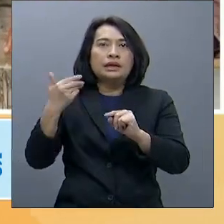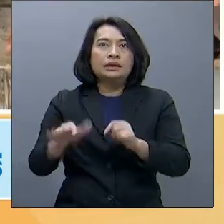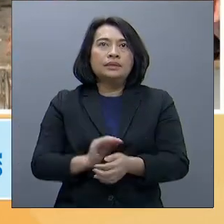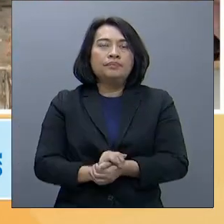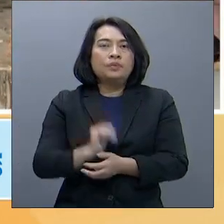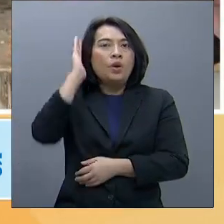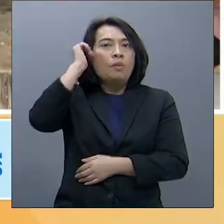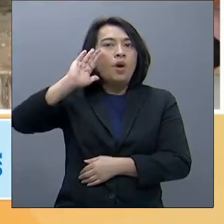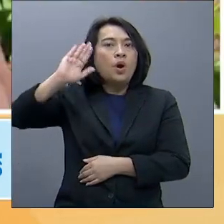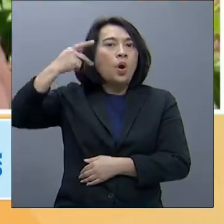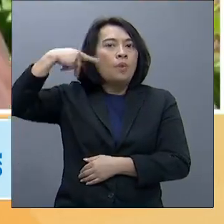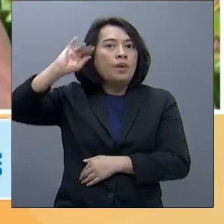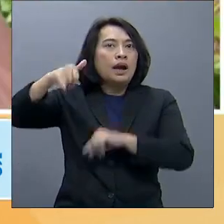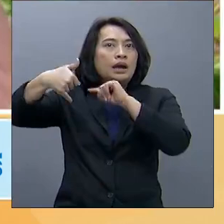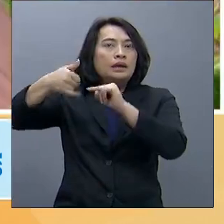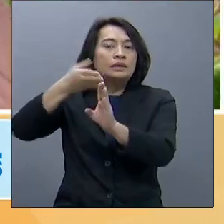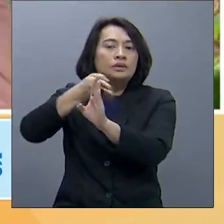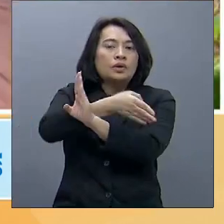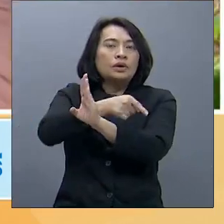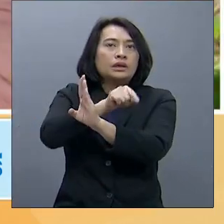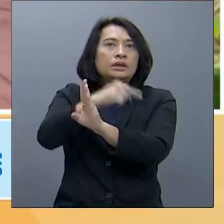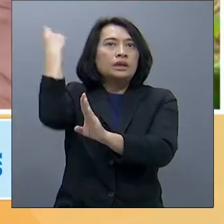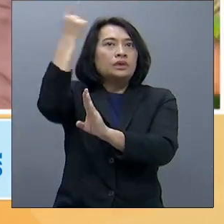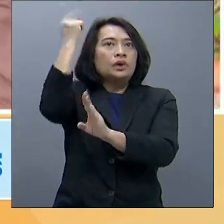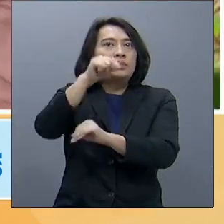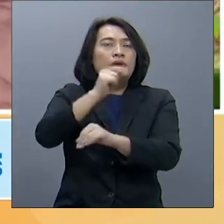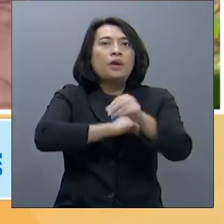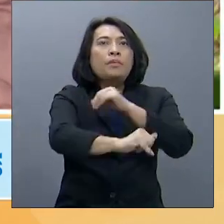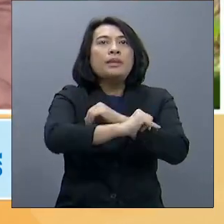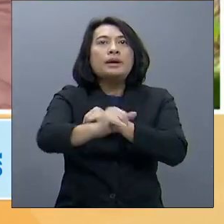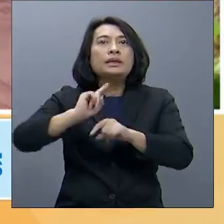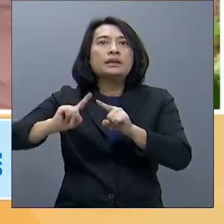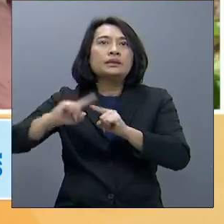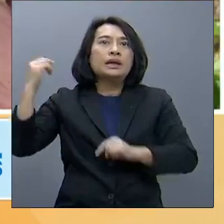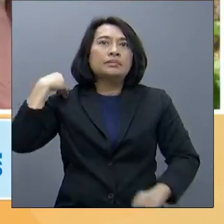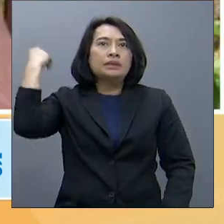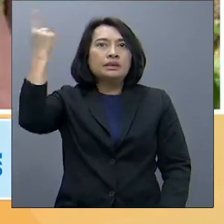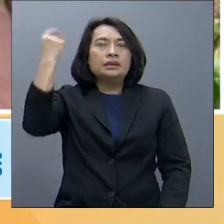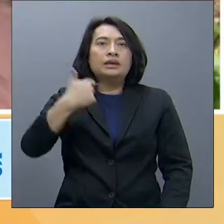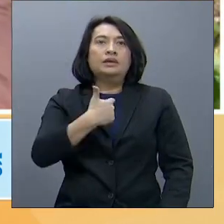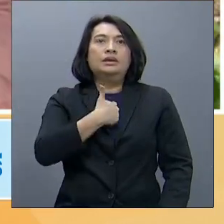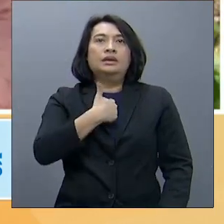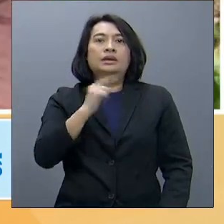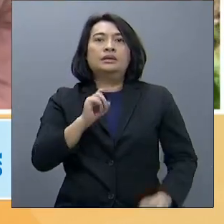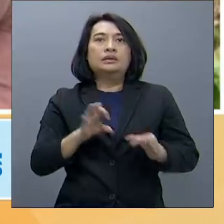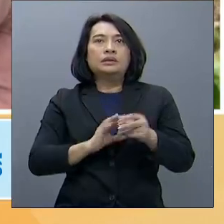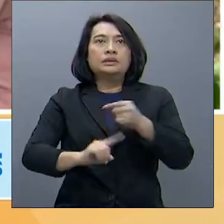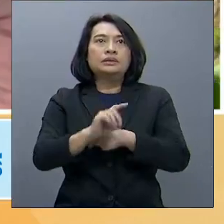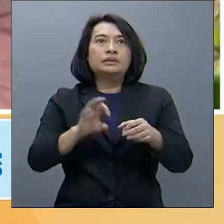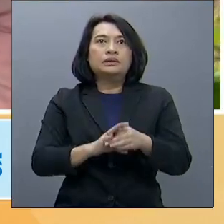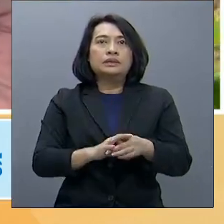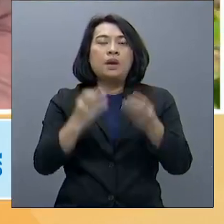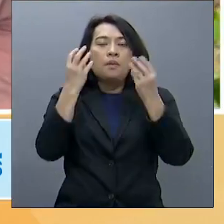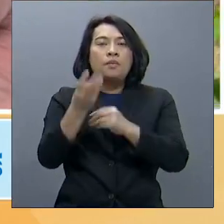พ่อของคุณป้าสมนึกก่อนหน้านี้เป็นคนชอบเที่ยวค่ะคือก็จะตระเวนไปเรื่อยๆทำให้ตัวเองนั้นไม่มีเลขที่บ้